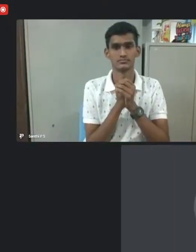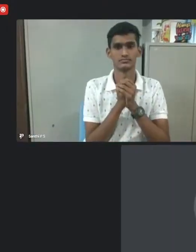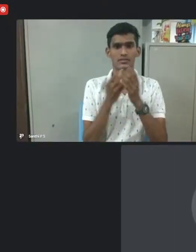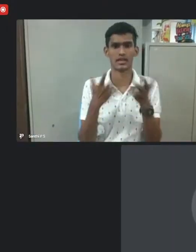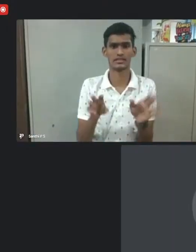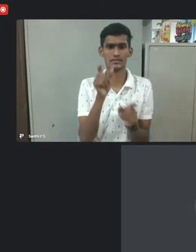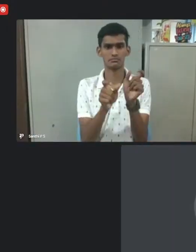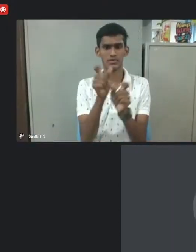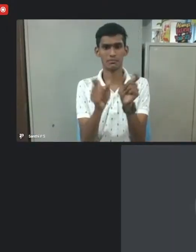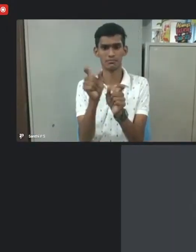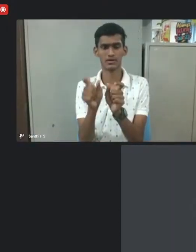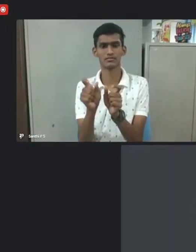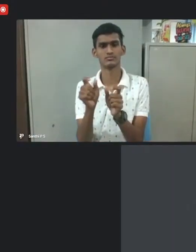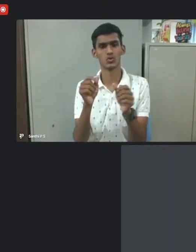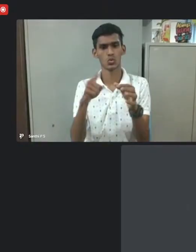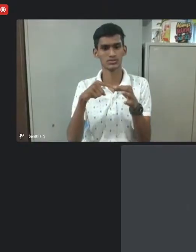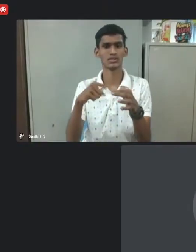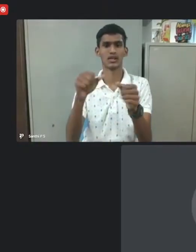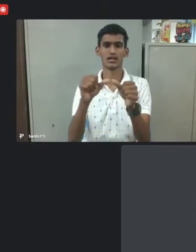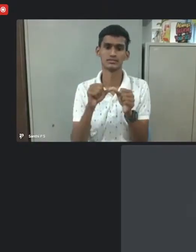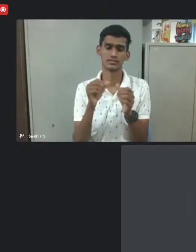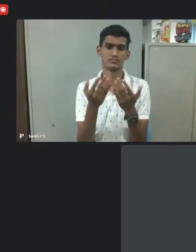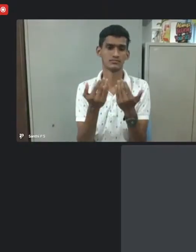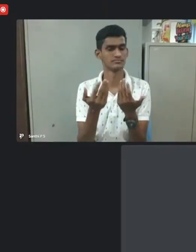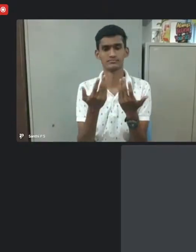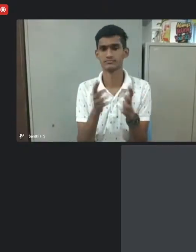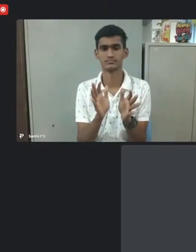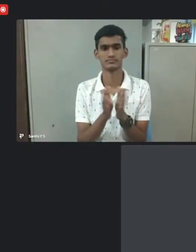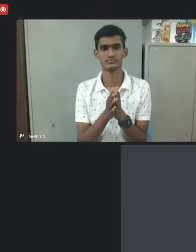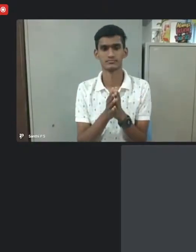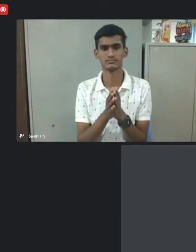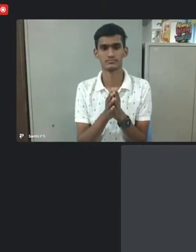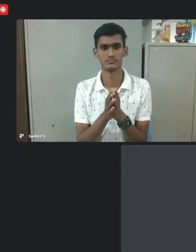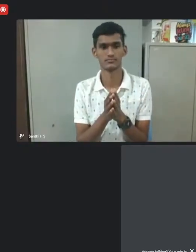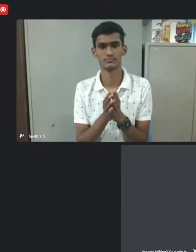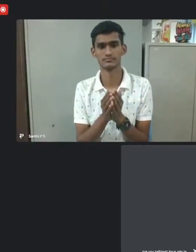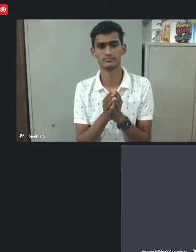പാർട്ടിസിപ്പൻസിന് ചോദ്യങ്ങൾ ചോദിക്കാനുള്ള അവസരമാണ്. ചോദ്യം ചോദിക്കാം.